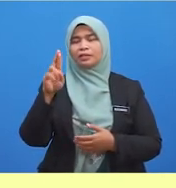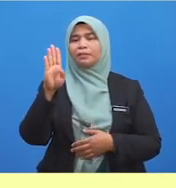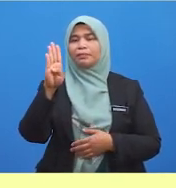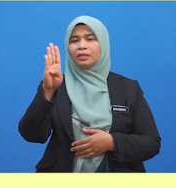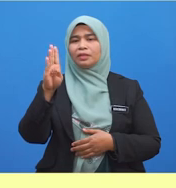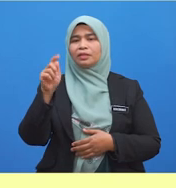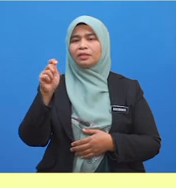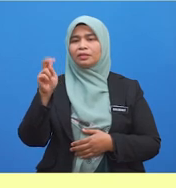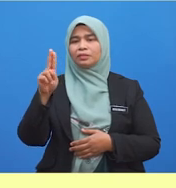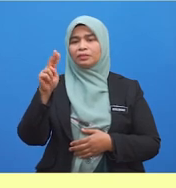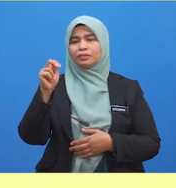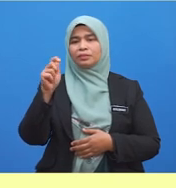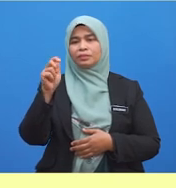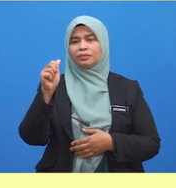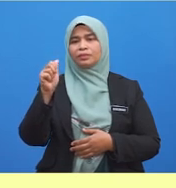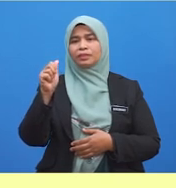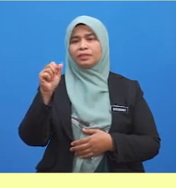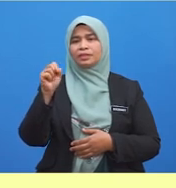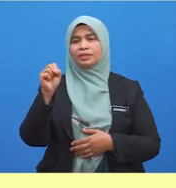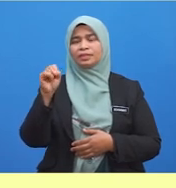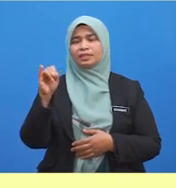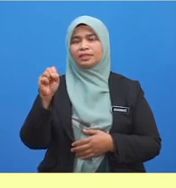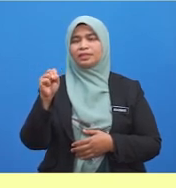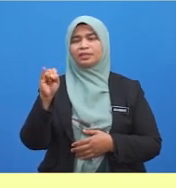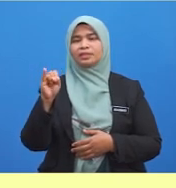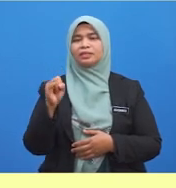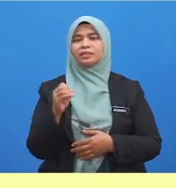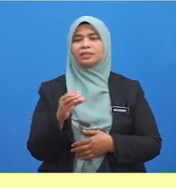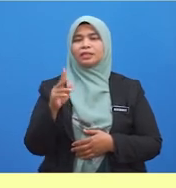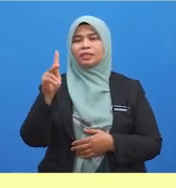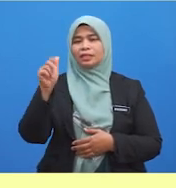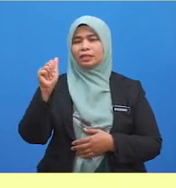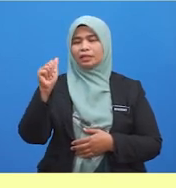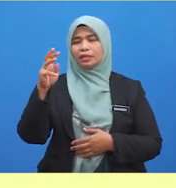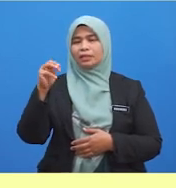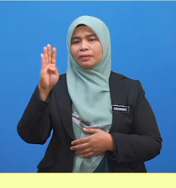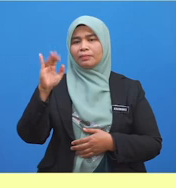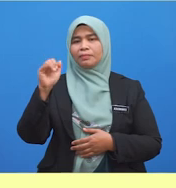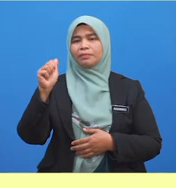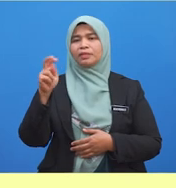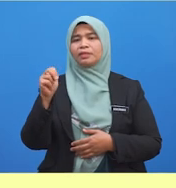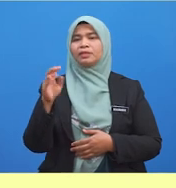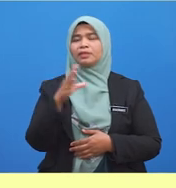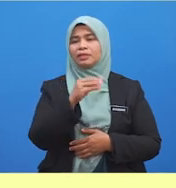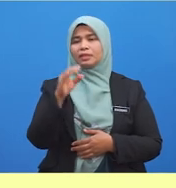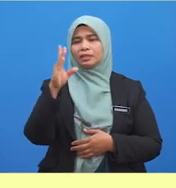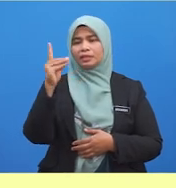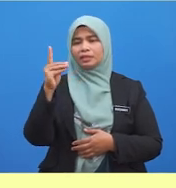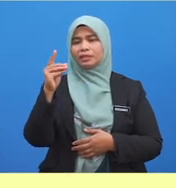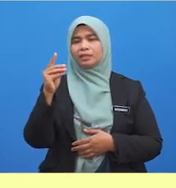C. Cambium, D. Hujung akar. Apakah jawapannya ya murid-murid?